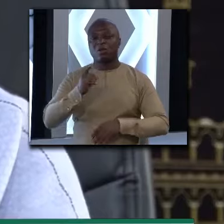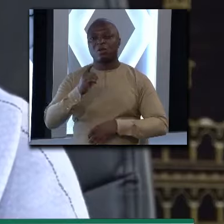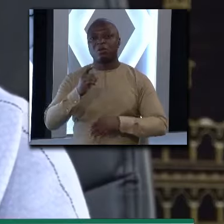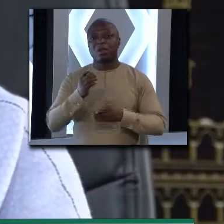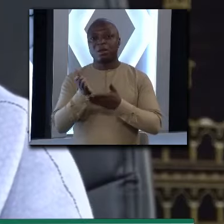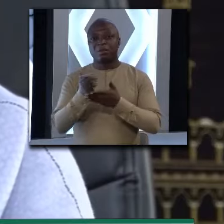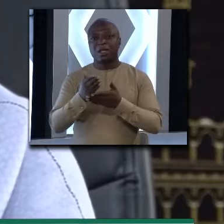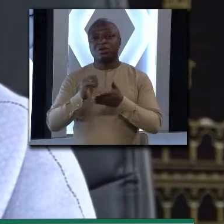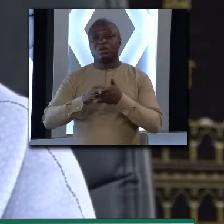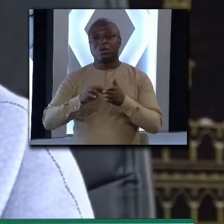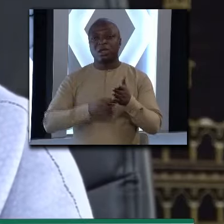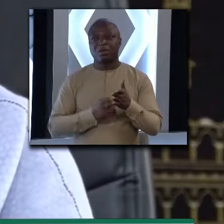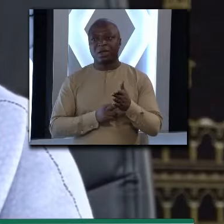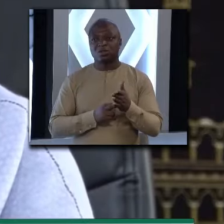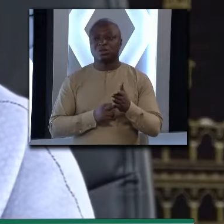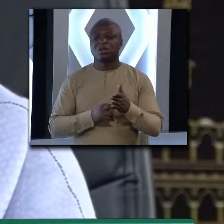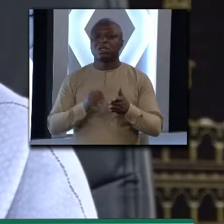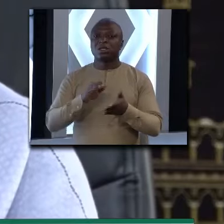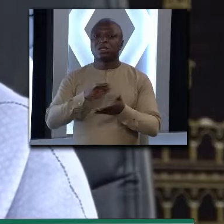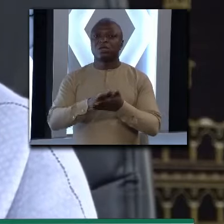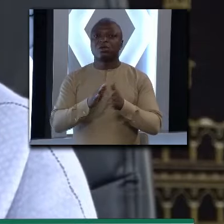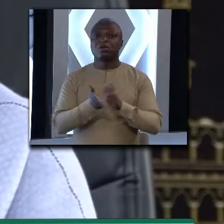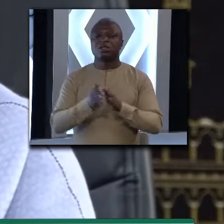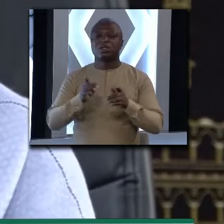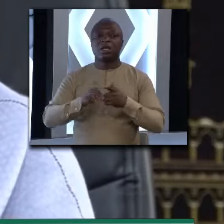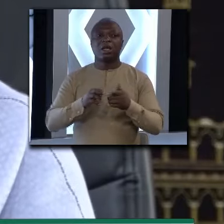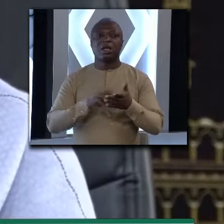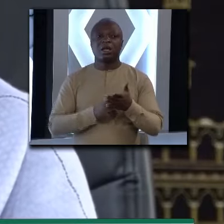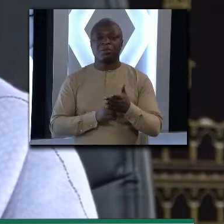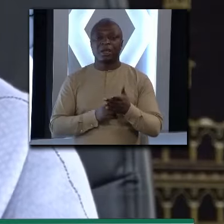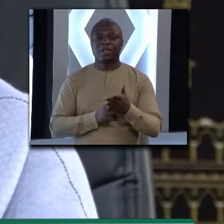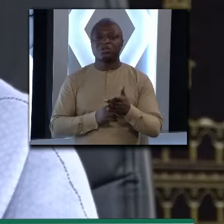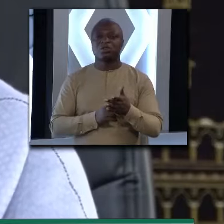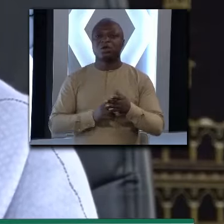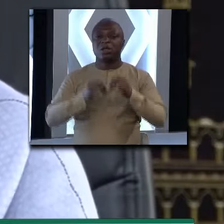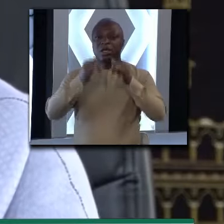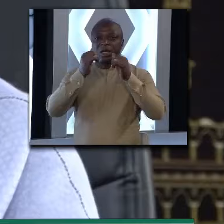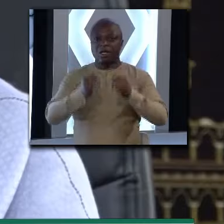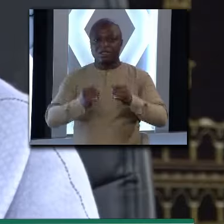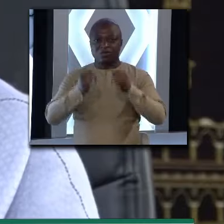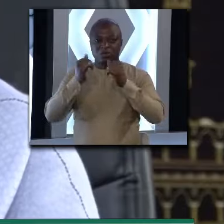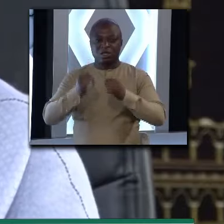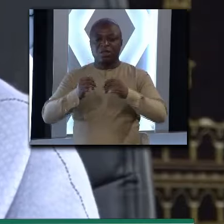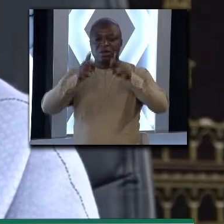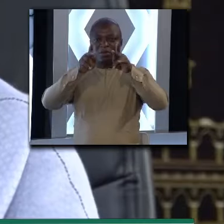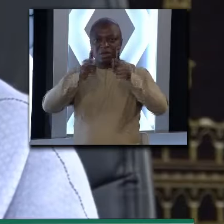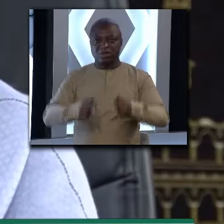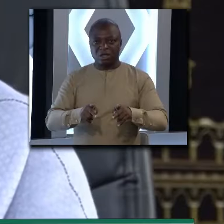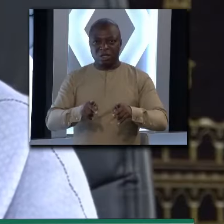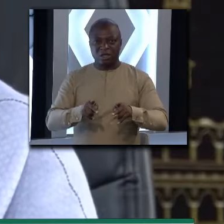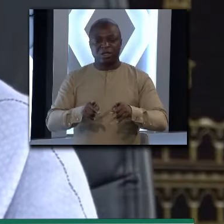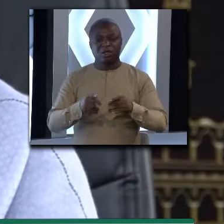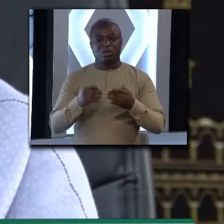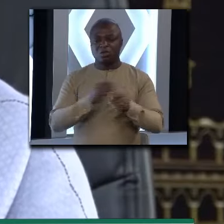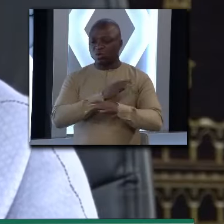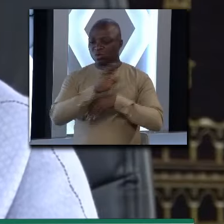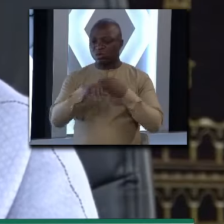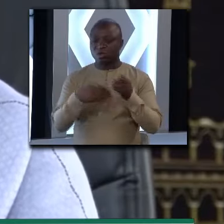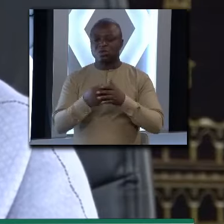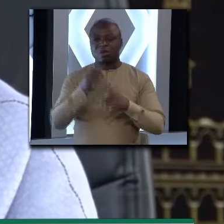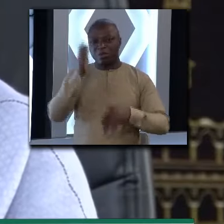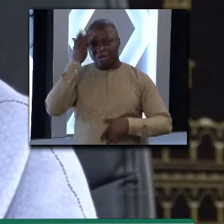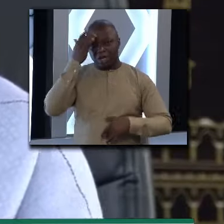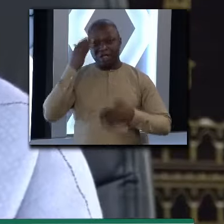volet de réparation qui consiste en des réparations individuelles, personnelles, tous ceux qui sont